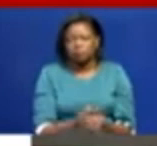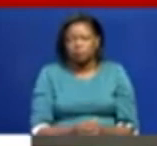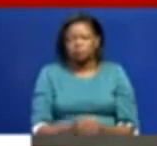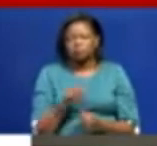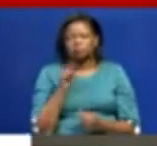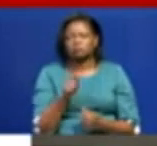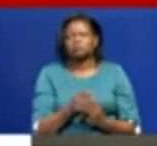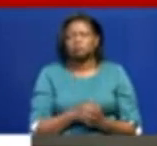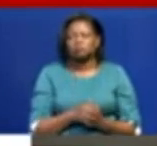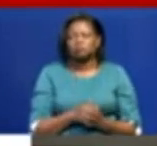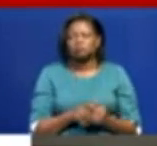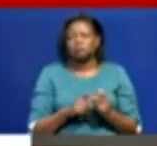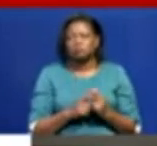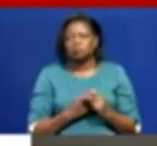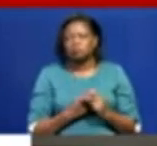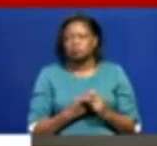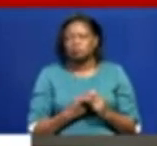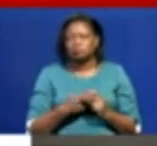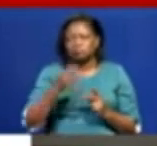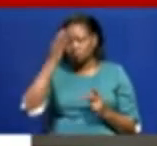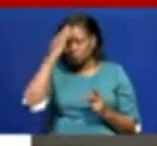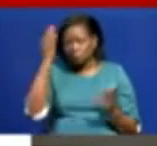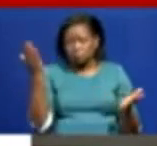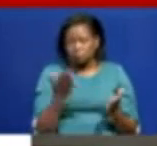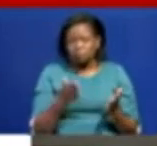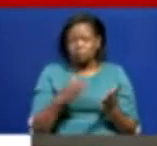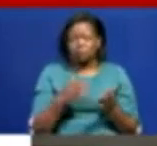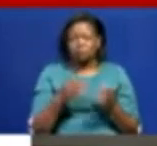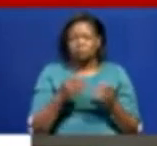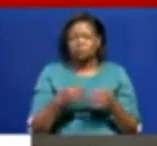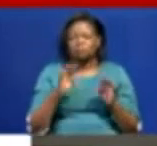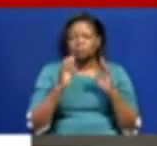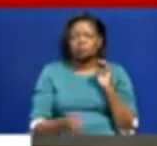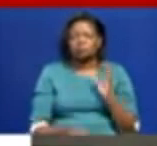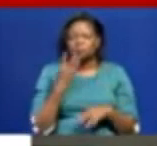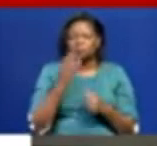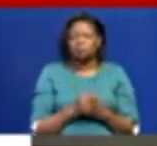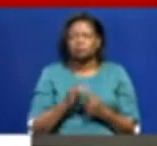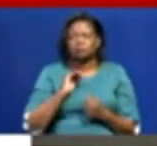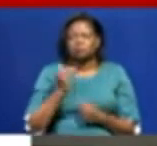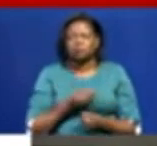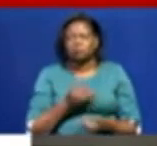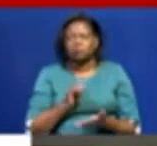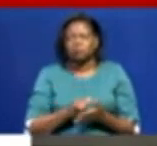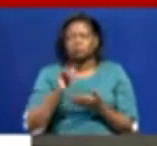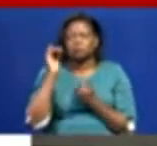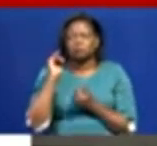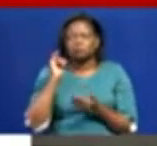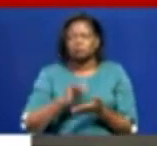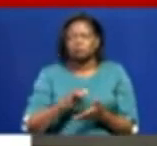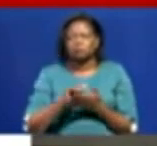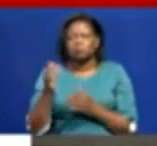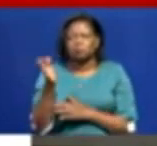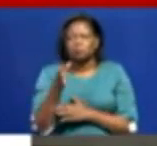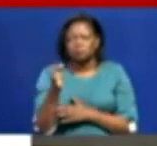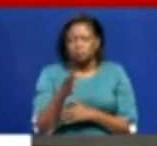muziki ilingua nanga siku ya Jumatatu, ambapo ilifunguliwa rasmi na kamati ambayo inataraji kuwa siku ya Alhamisi.